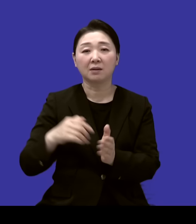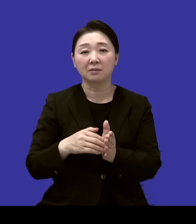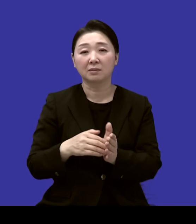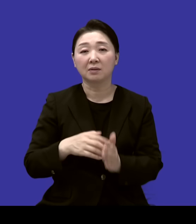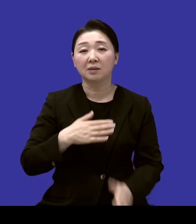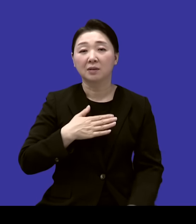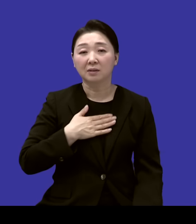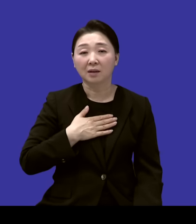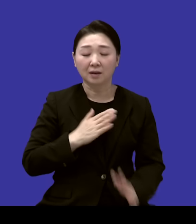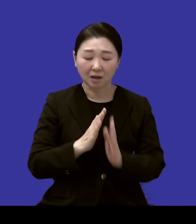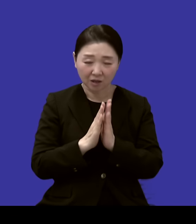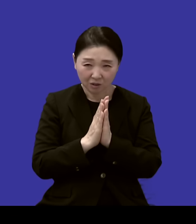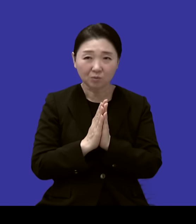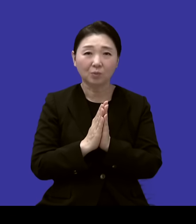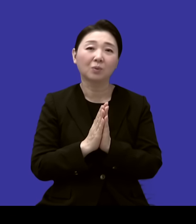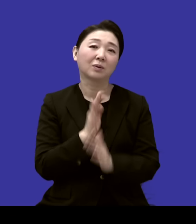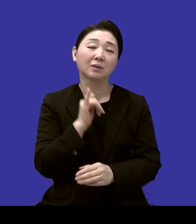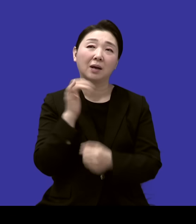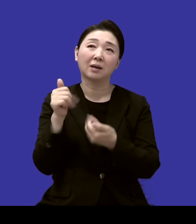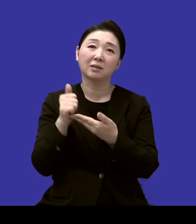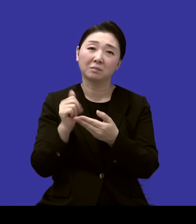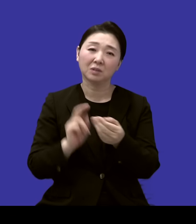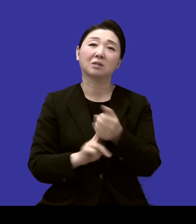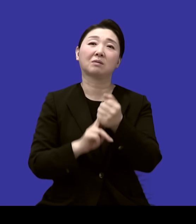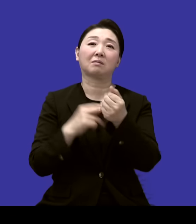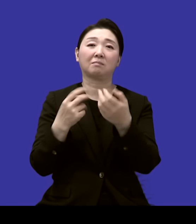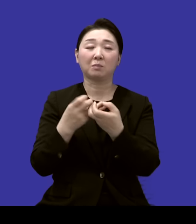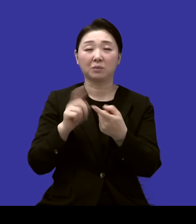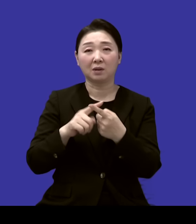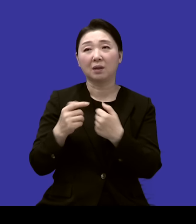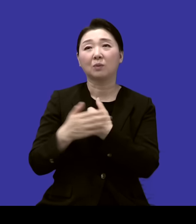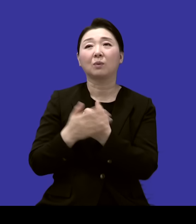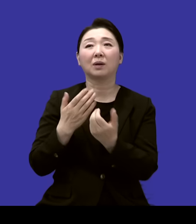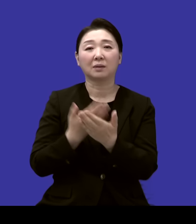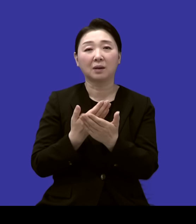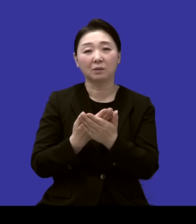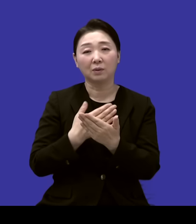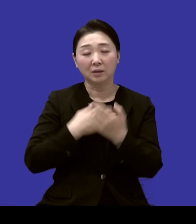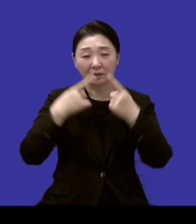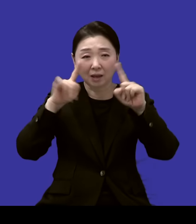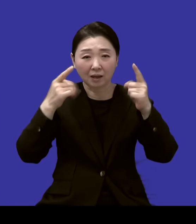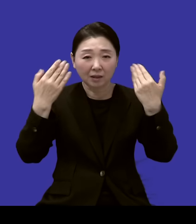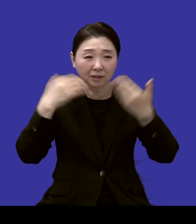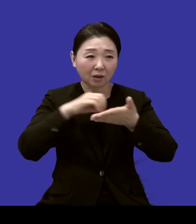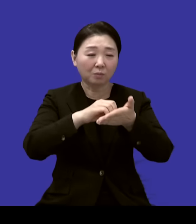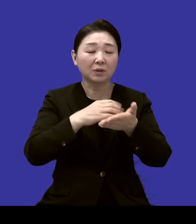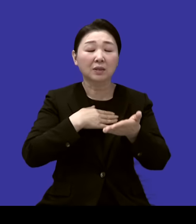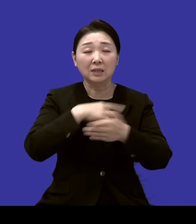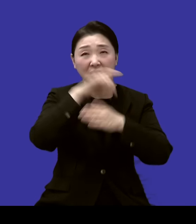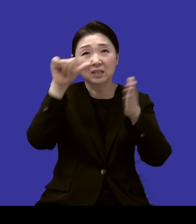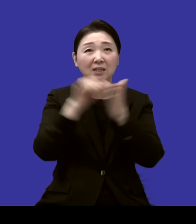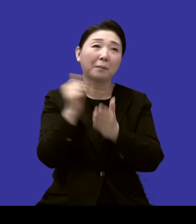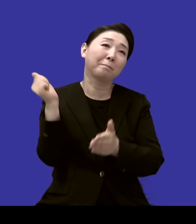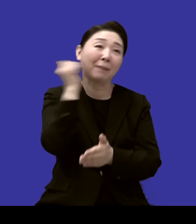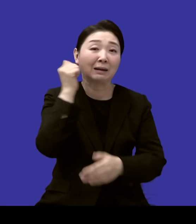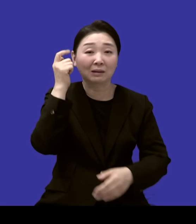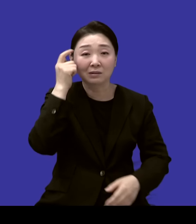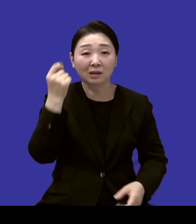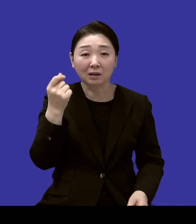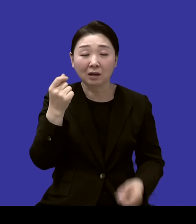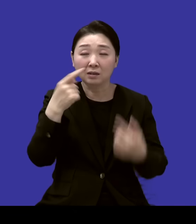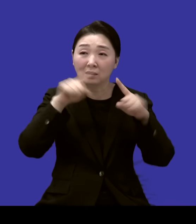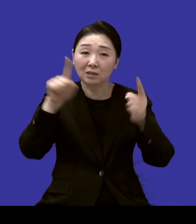제가 정말 그때 기도했거든요. 네. 하나님 기적 같은 방법으로 저를 도와달라고. 전 대학 안 가면 인생 망하는 줄 알았거든요. 예. 그쵸. 그래서 이